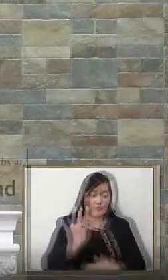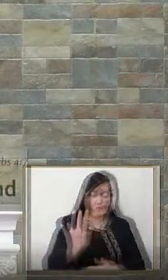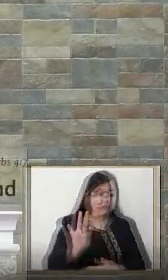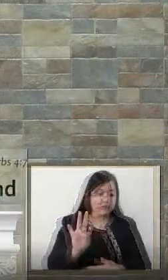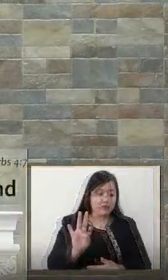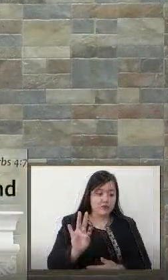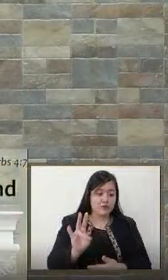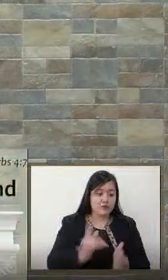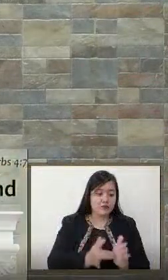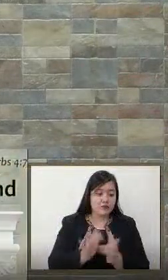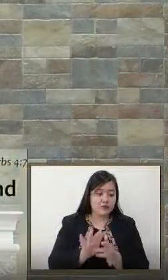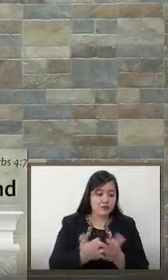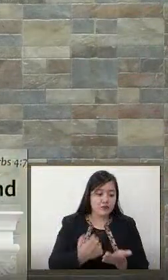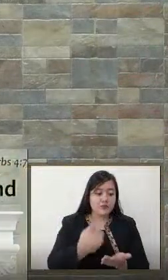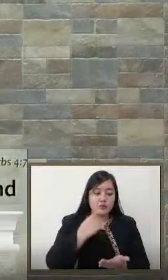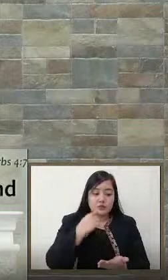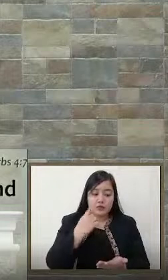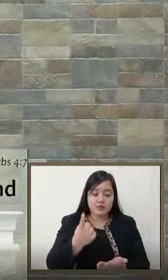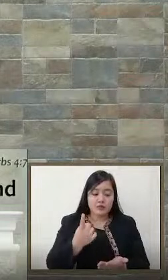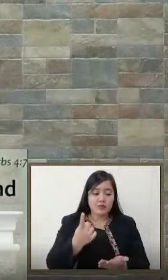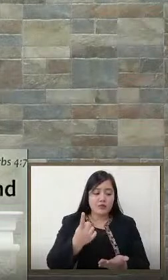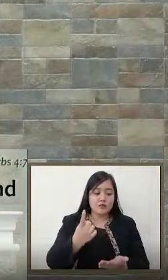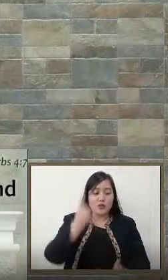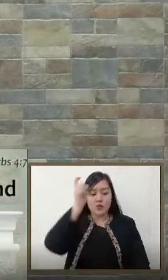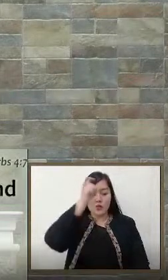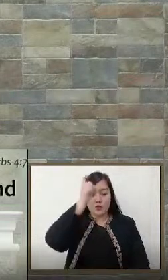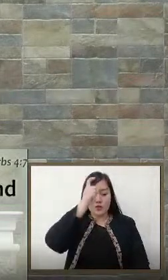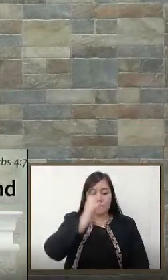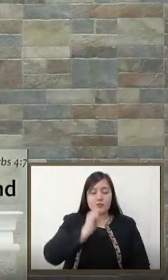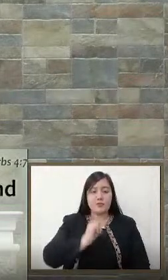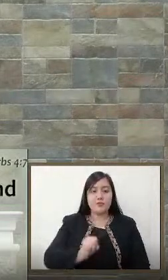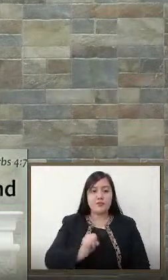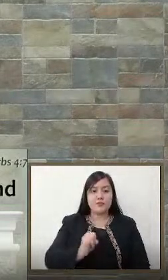what? The principal thing.